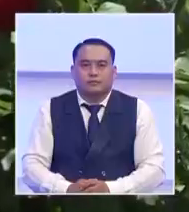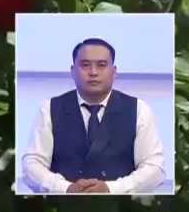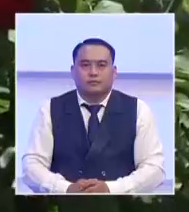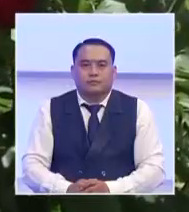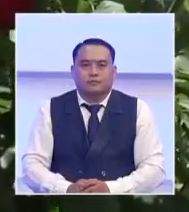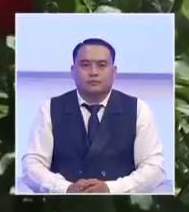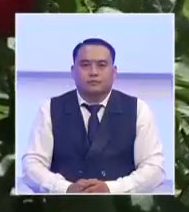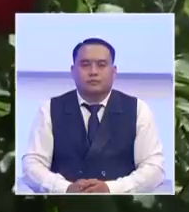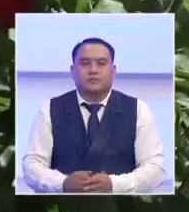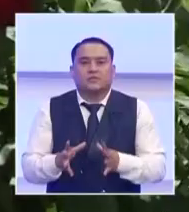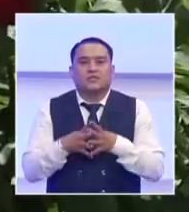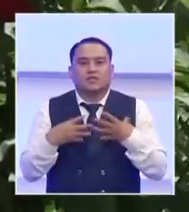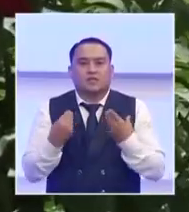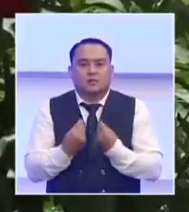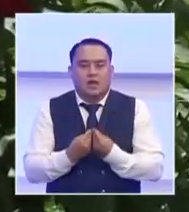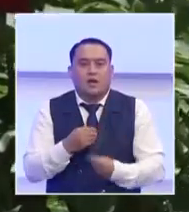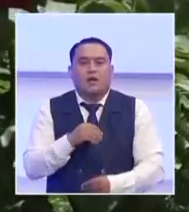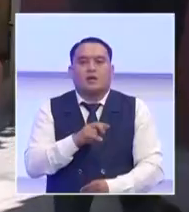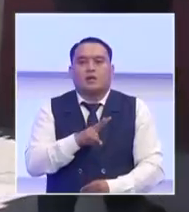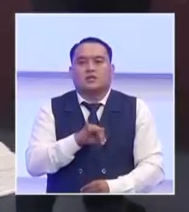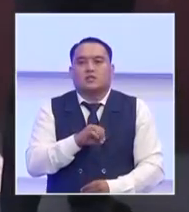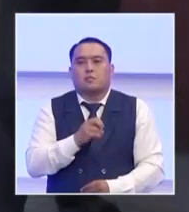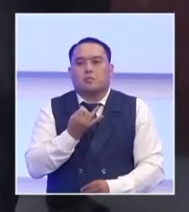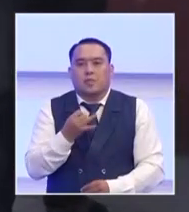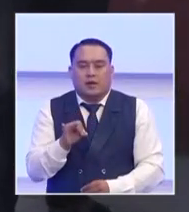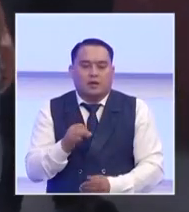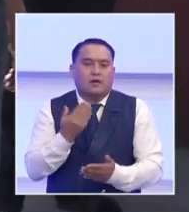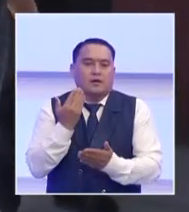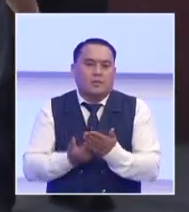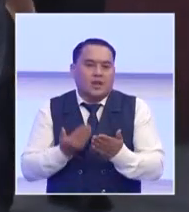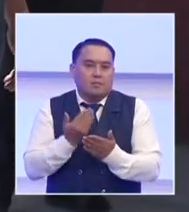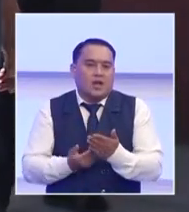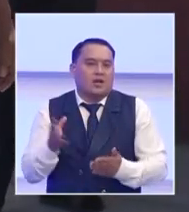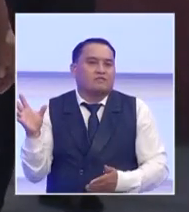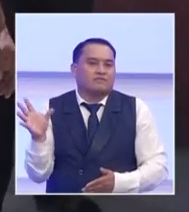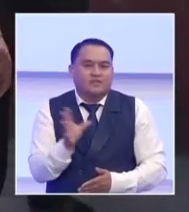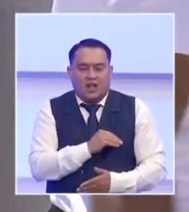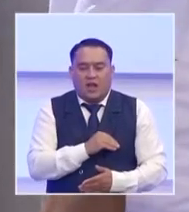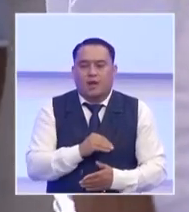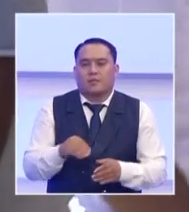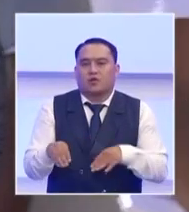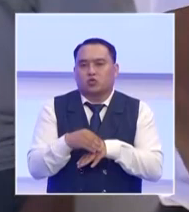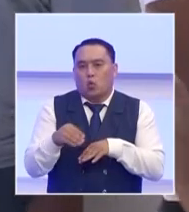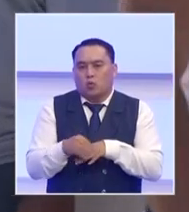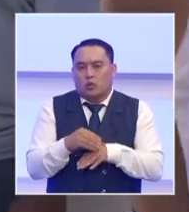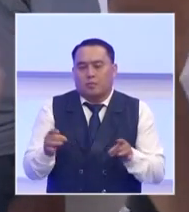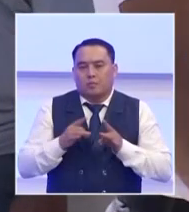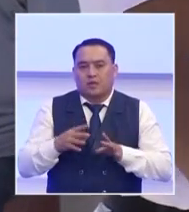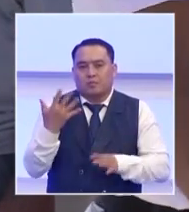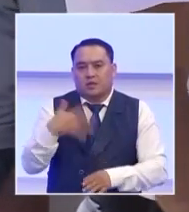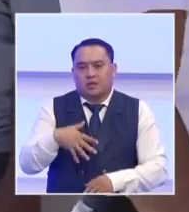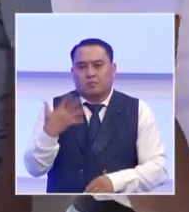семья не сибая мухаммед беговой пример для многих сельчан в этом году он и его супруга по jan уразбаева отмечает